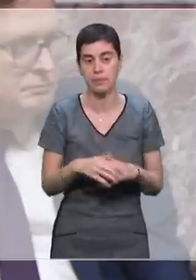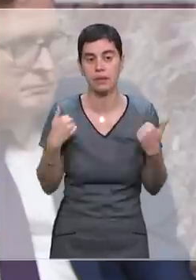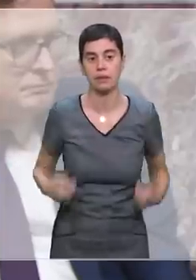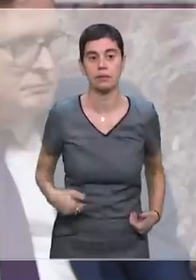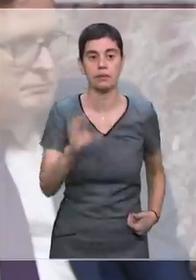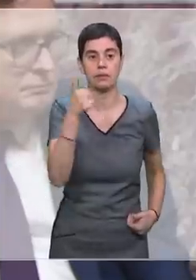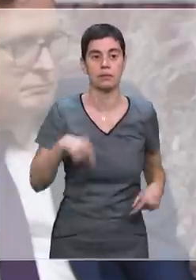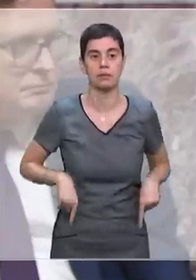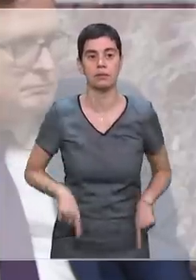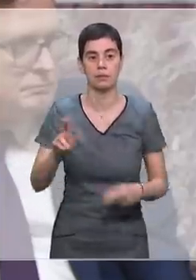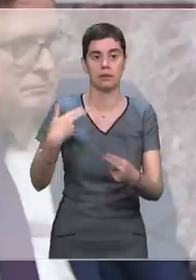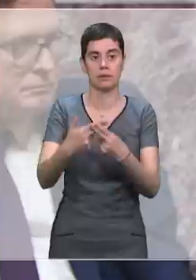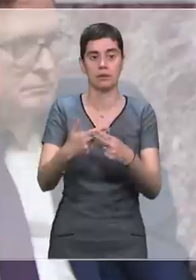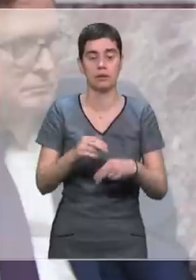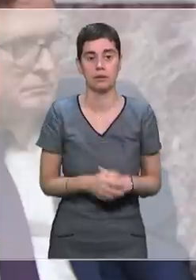ministre.